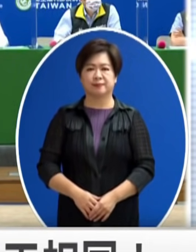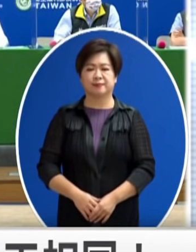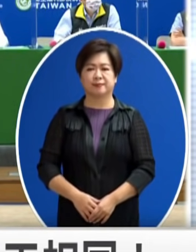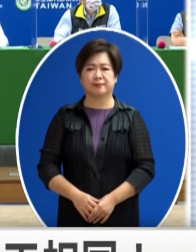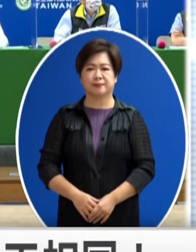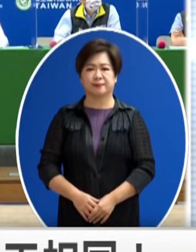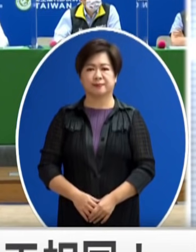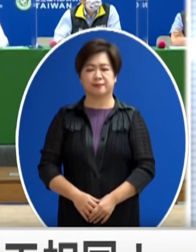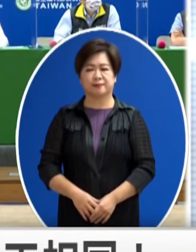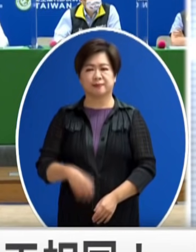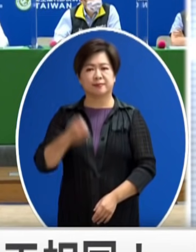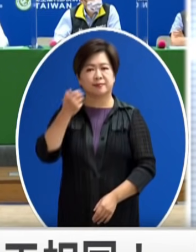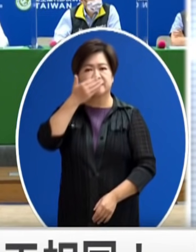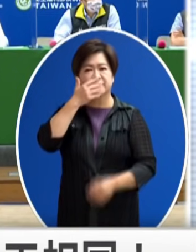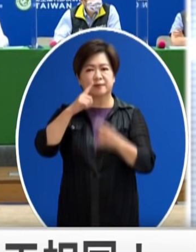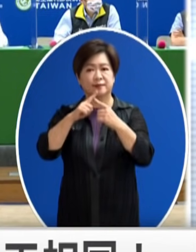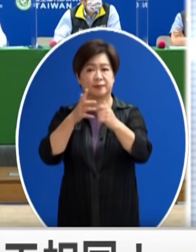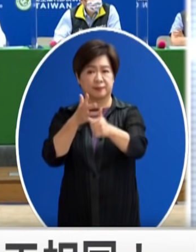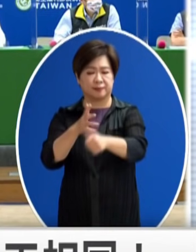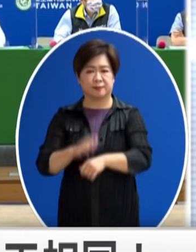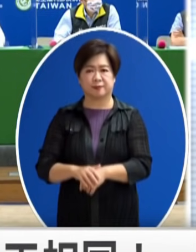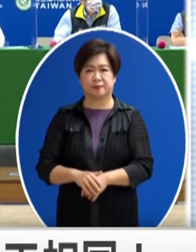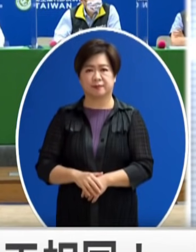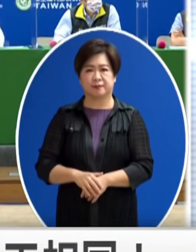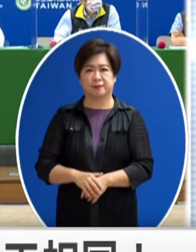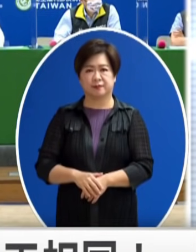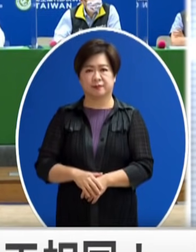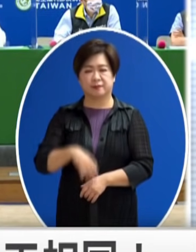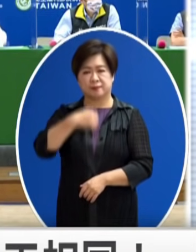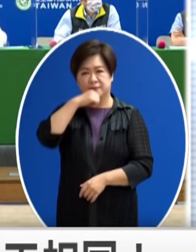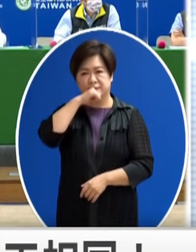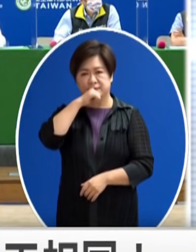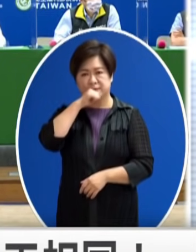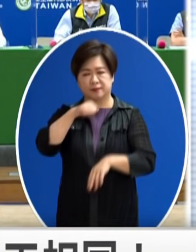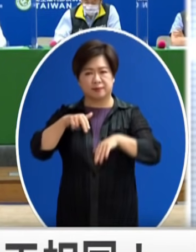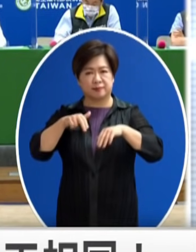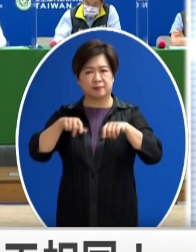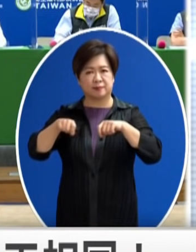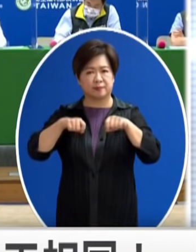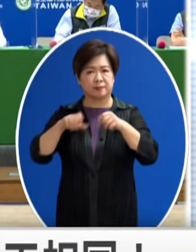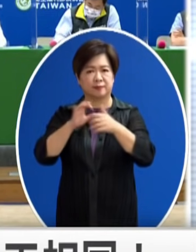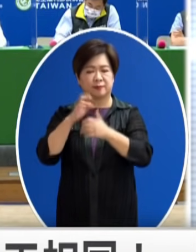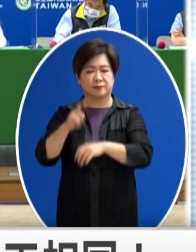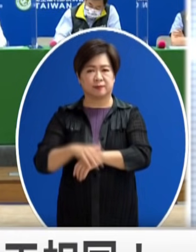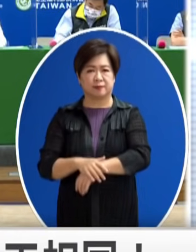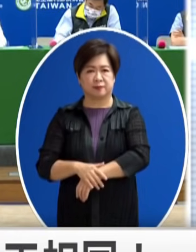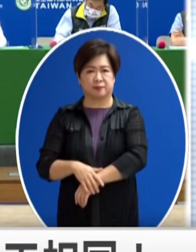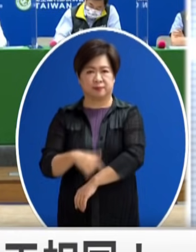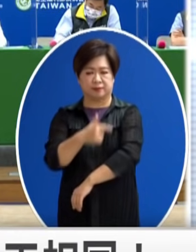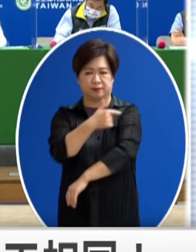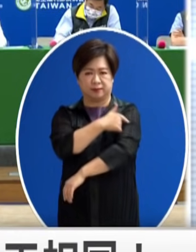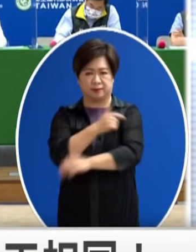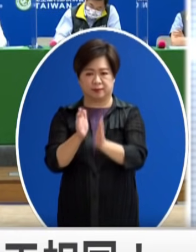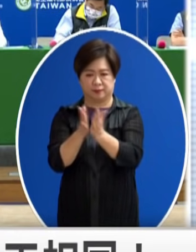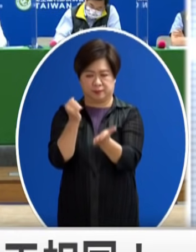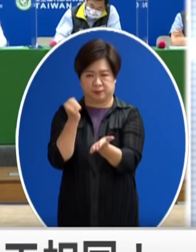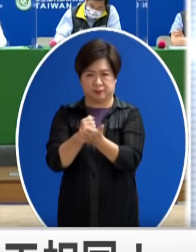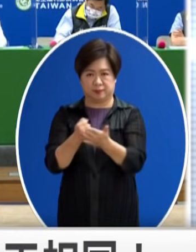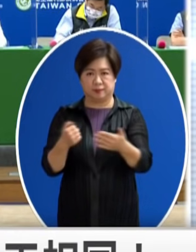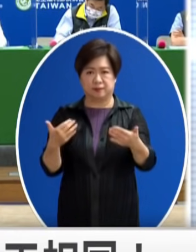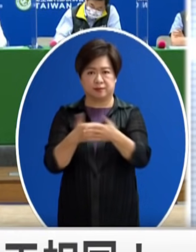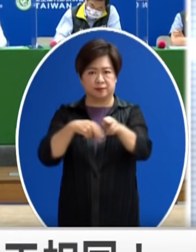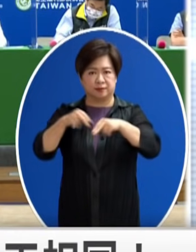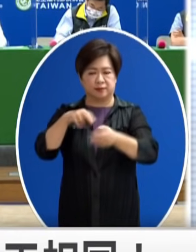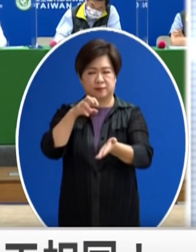指挥官好，新唐人提问，想请问台湾推出的疫苗通行证在设计上是否有参考哪些国际上的做